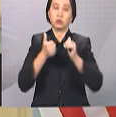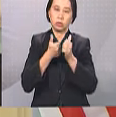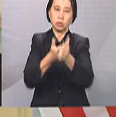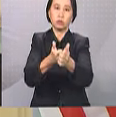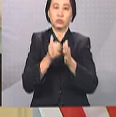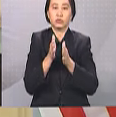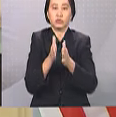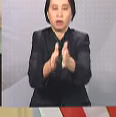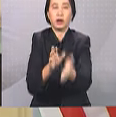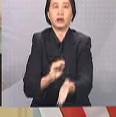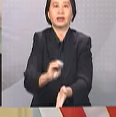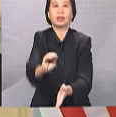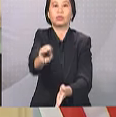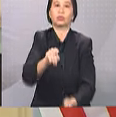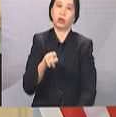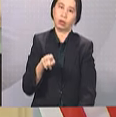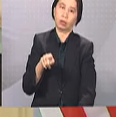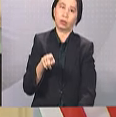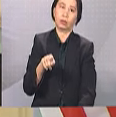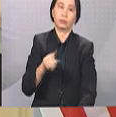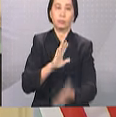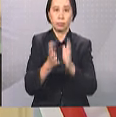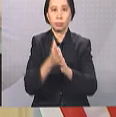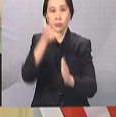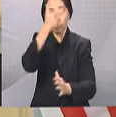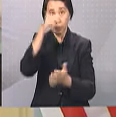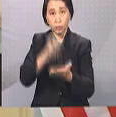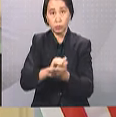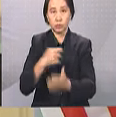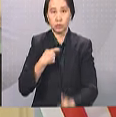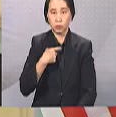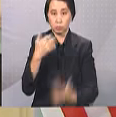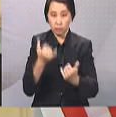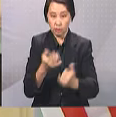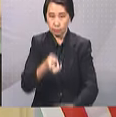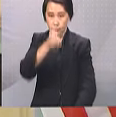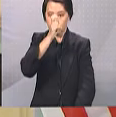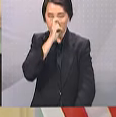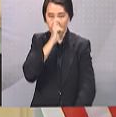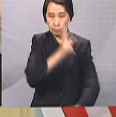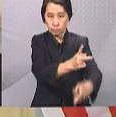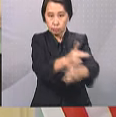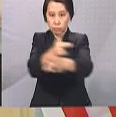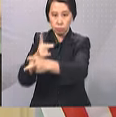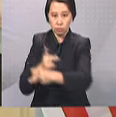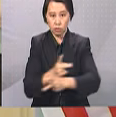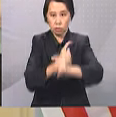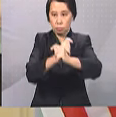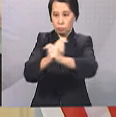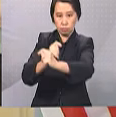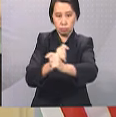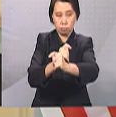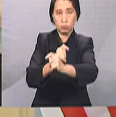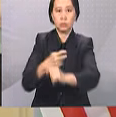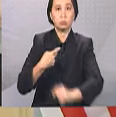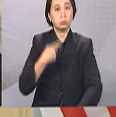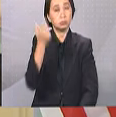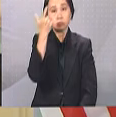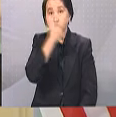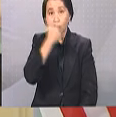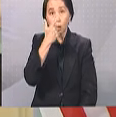lorong-lorong tikus tersebut. Jadi sebab itulah kita memperketatkan kawalan sebab kita tidak mahu